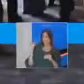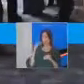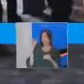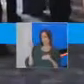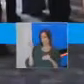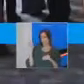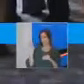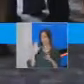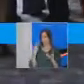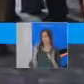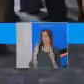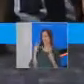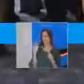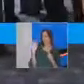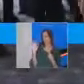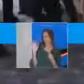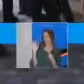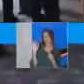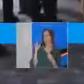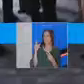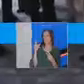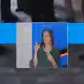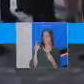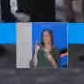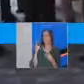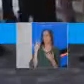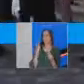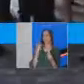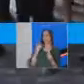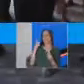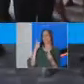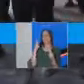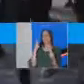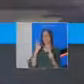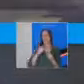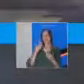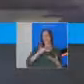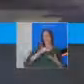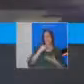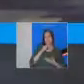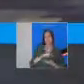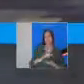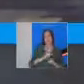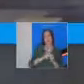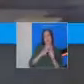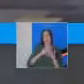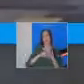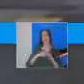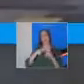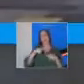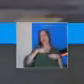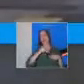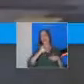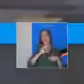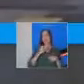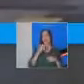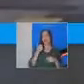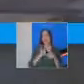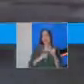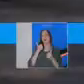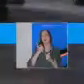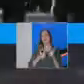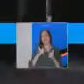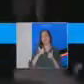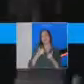האלה בארצות הברית, אז מה שאכפת לו ועל סדר העדיפויות שלו זה לא היחסים עם ישראל או מדיניות החוץ של